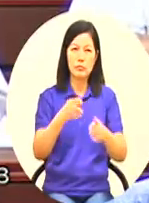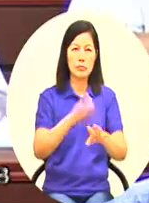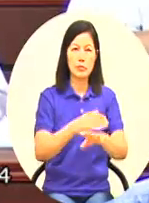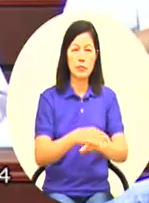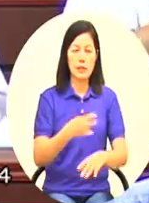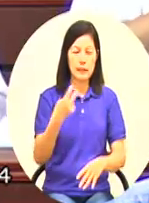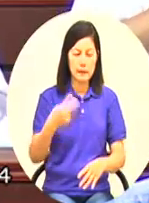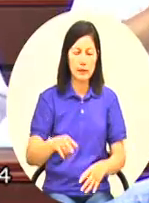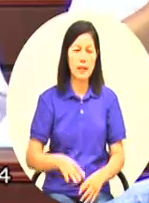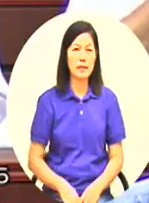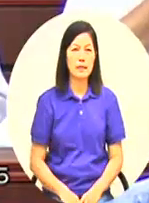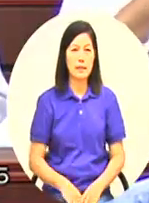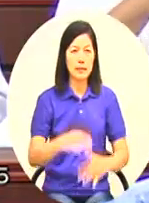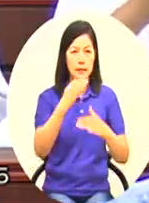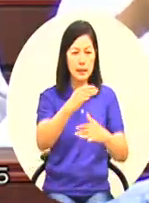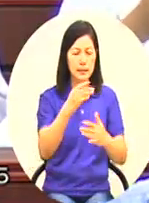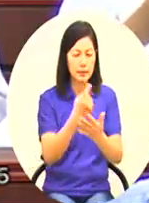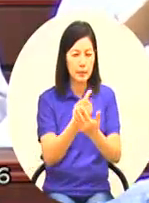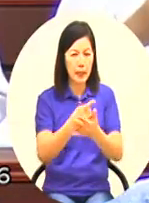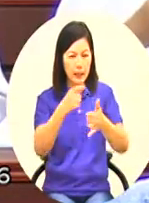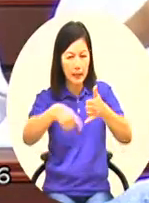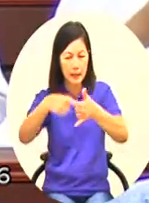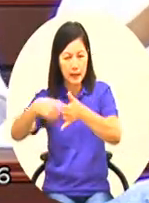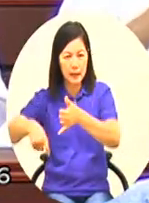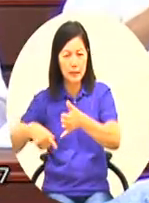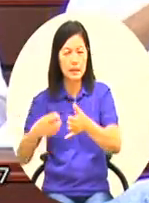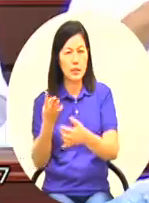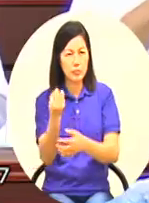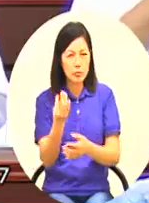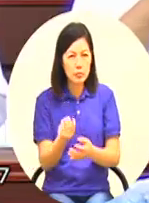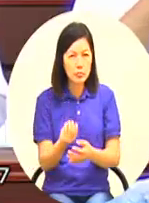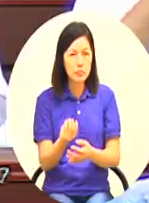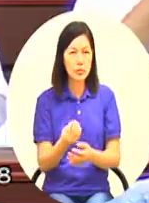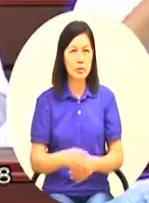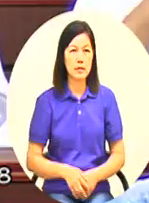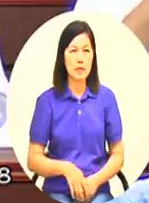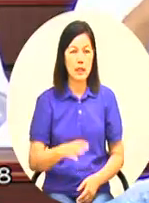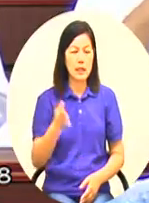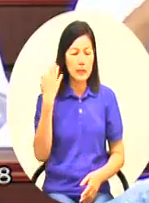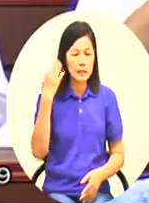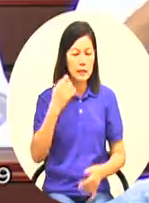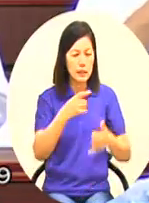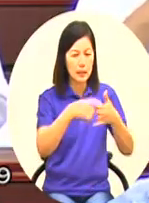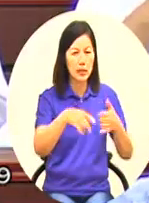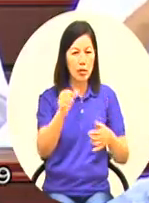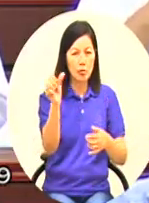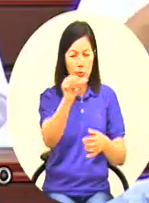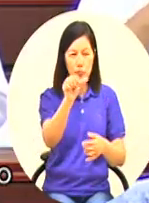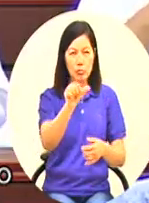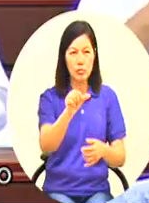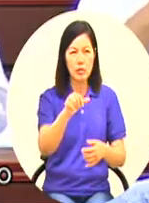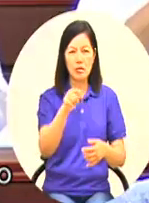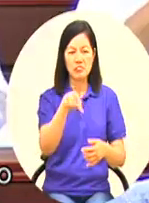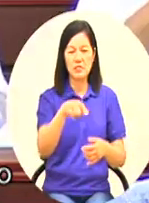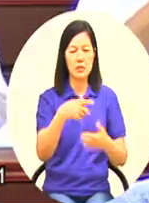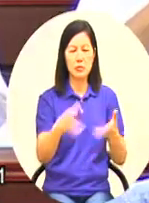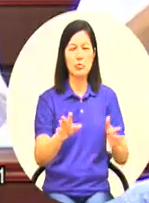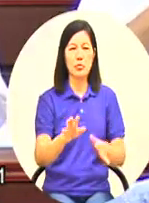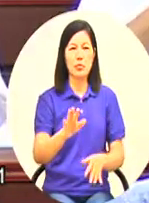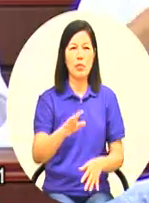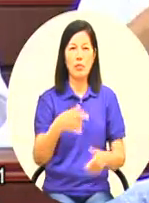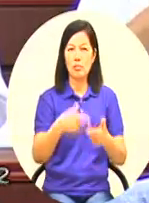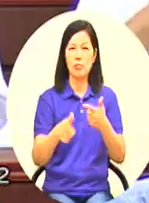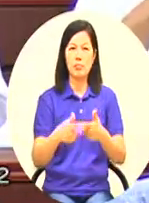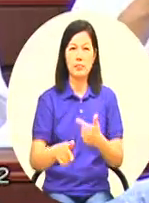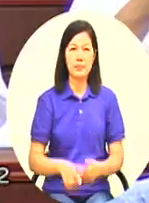用，限制它每一个人的量数。当时是讲一个五台，坦白讲真的是太多了哈。所以我们大概后